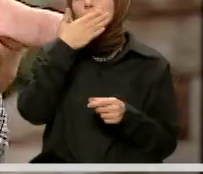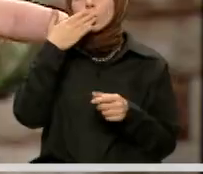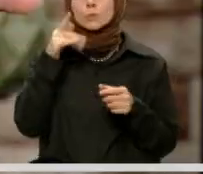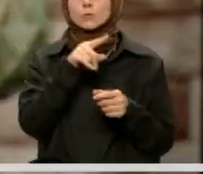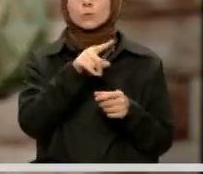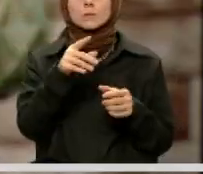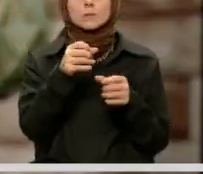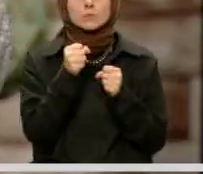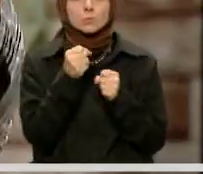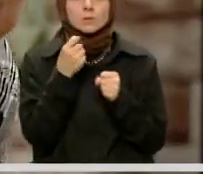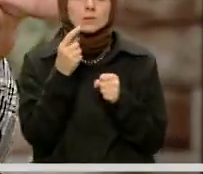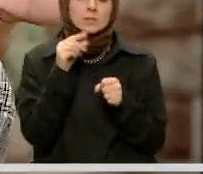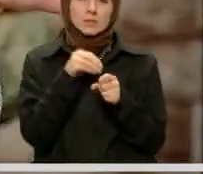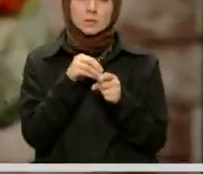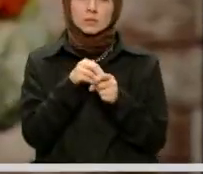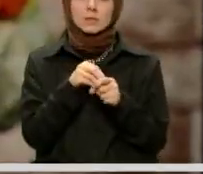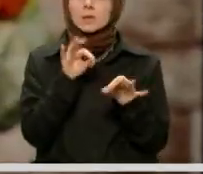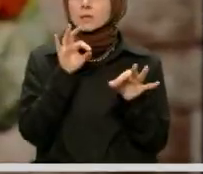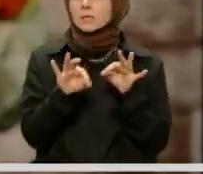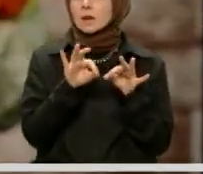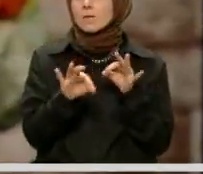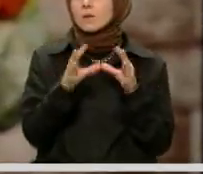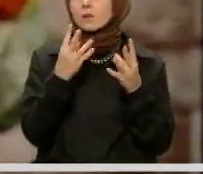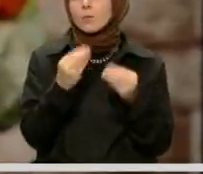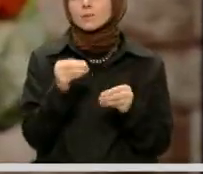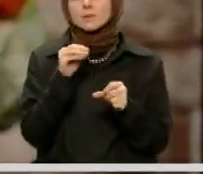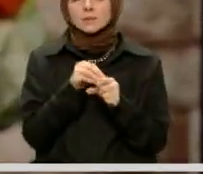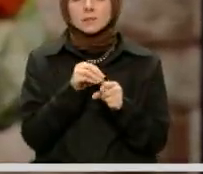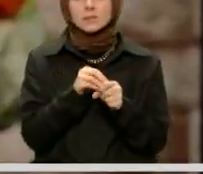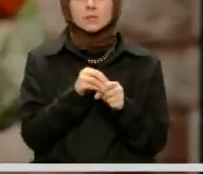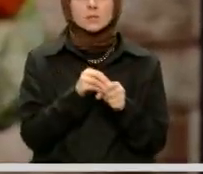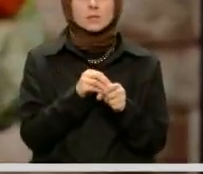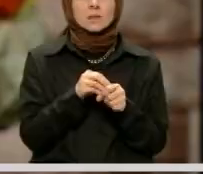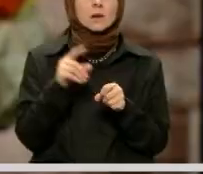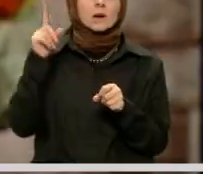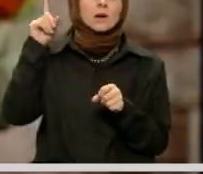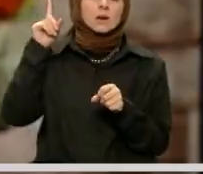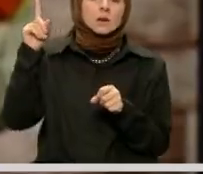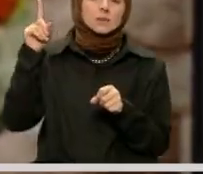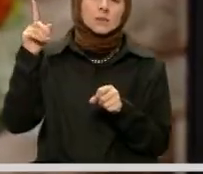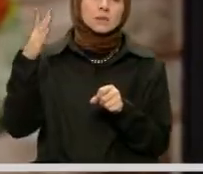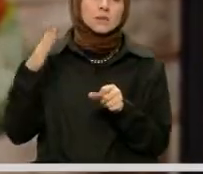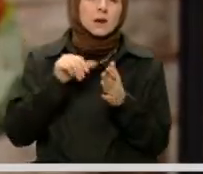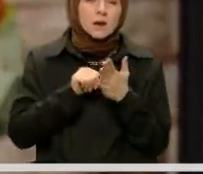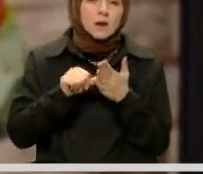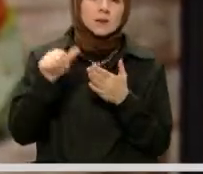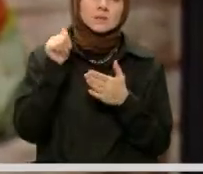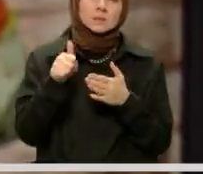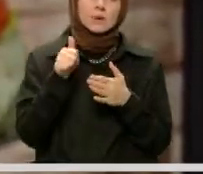diye, takvalı olasınız diye. Beni her daim aklınızda canlı ve diri bir